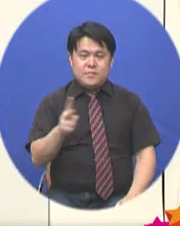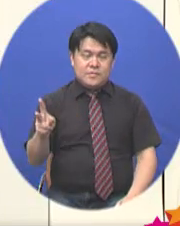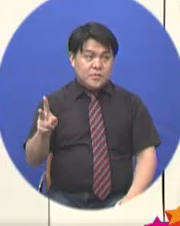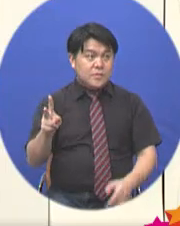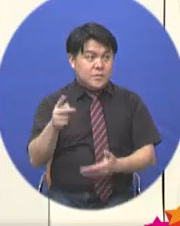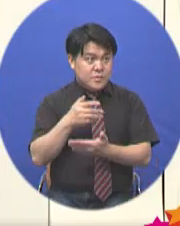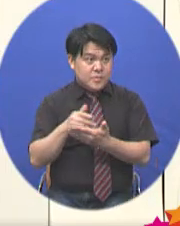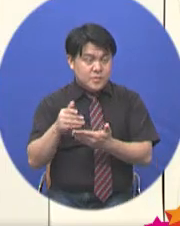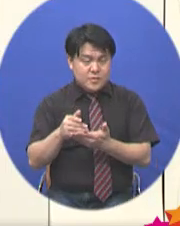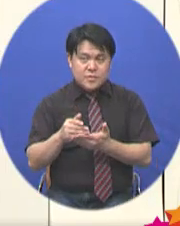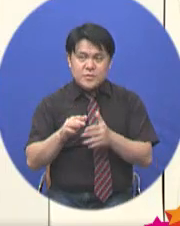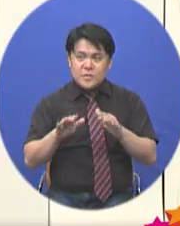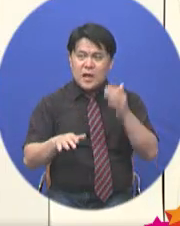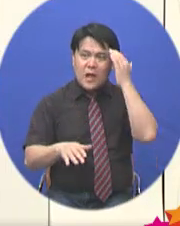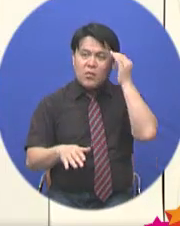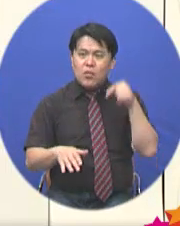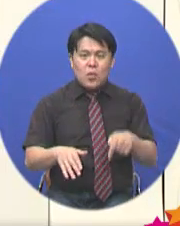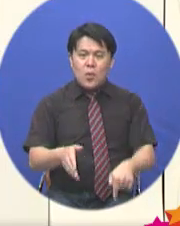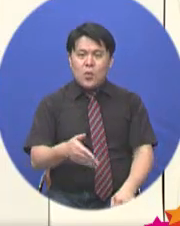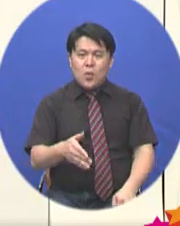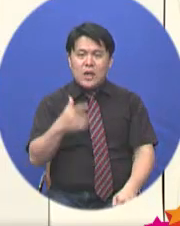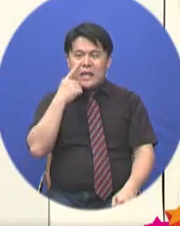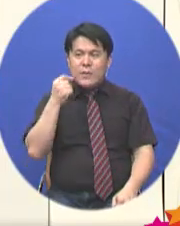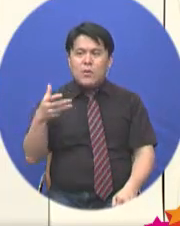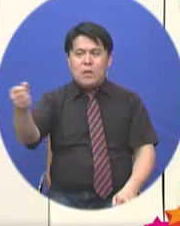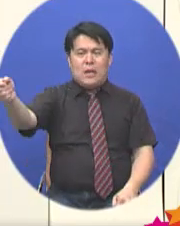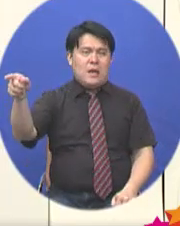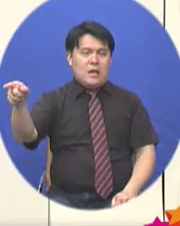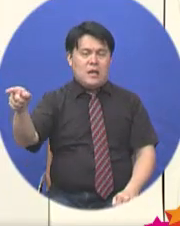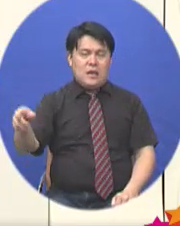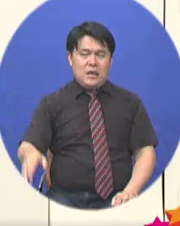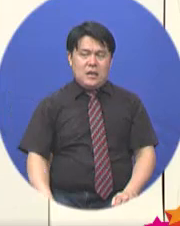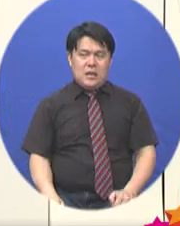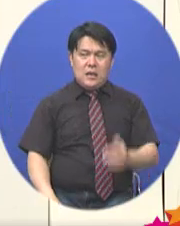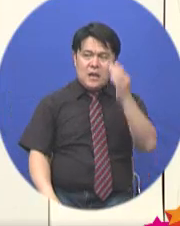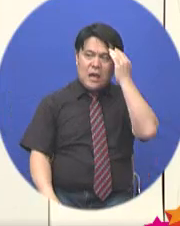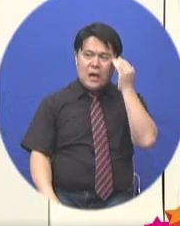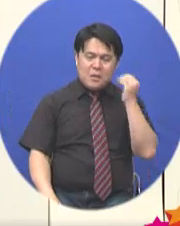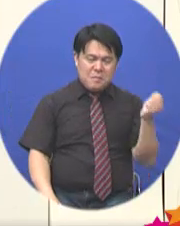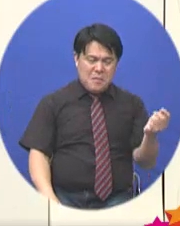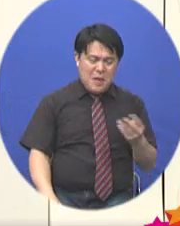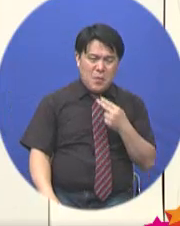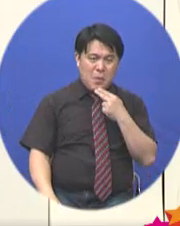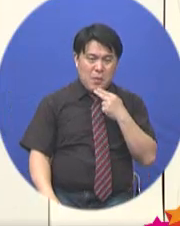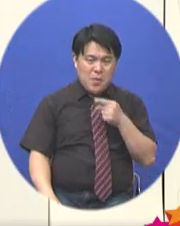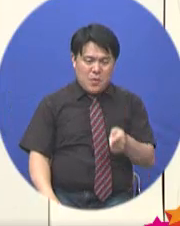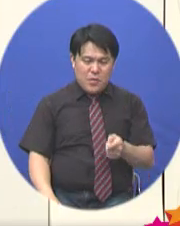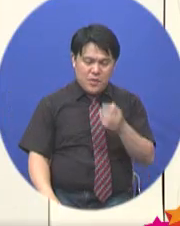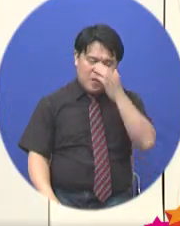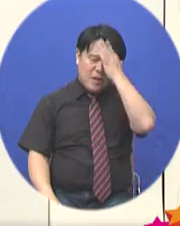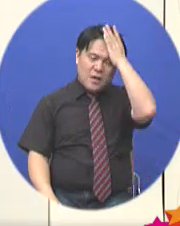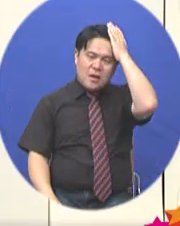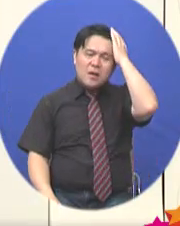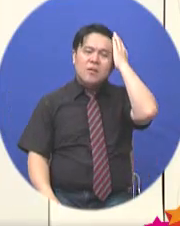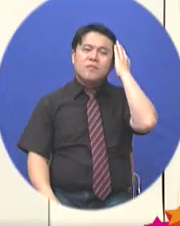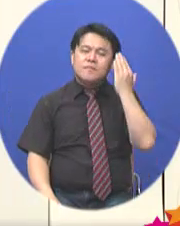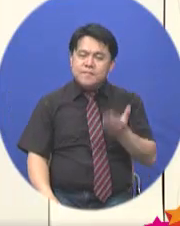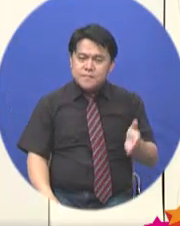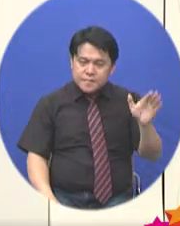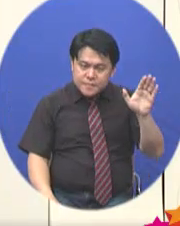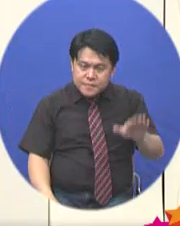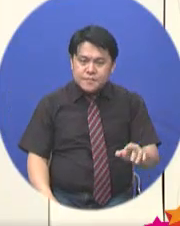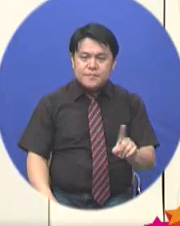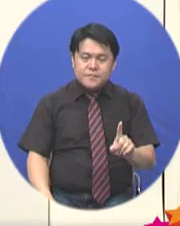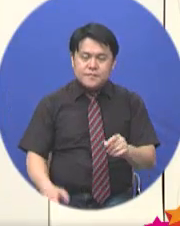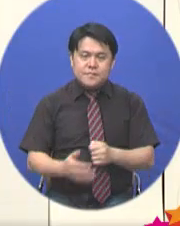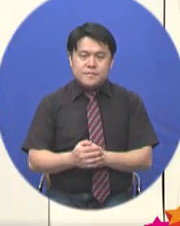간음도가 우리나라에 없어요. 네, 맞습니다. 다 일본에, 일본에 있다 그러지. 있어요. 우리나라는 몇 점 안 되는데 네. 얼마나 참 그래도 몇 점 안